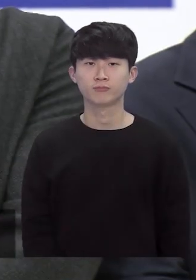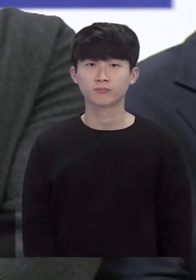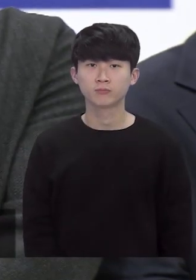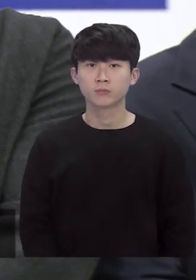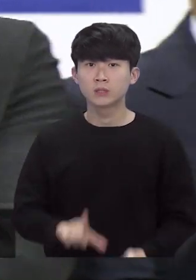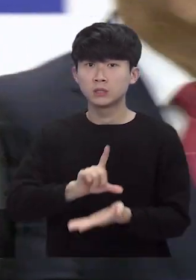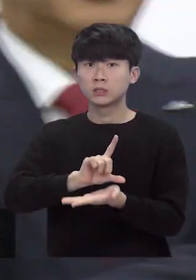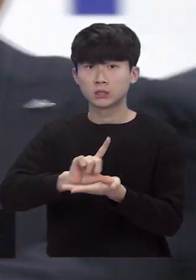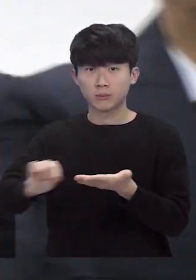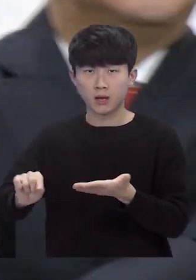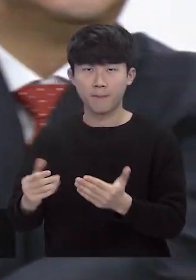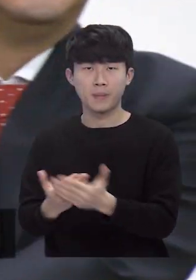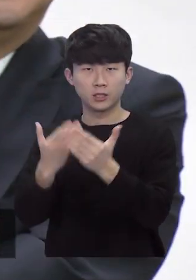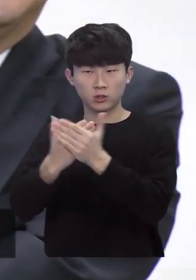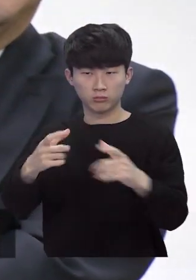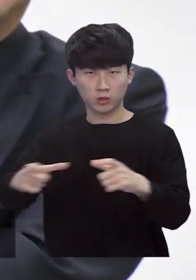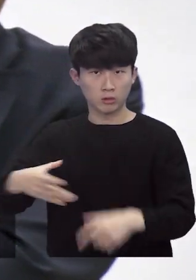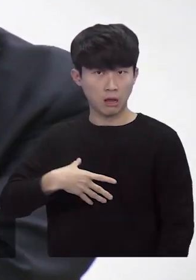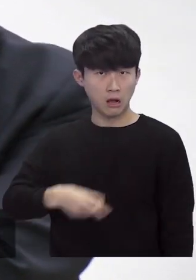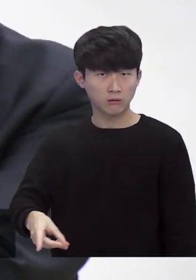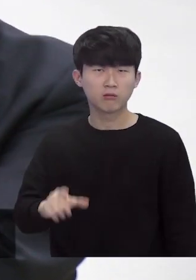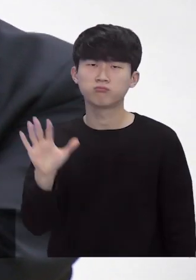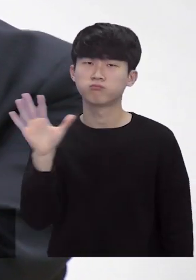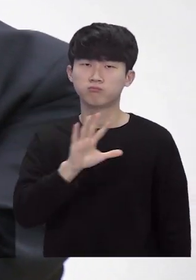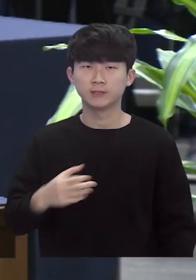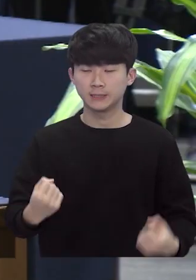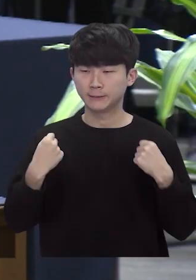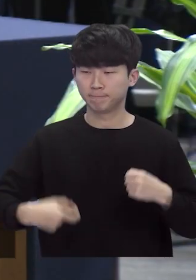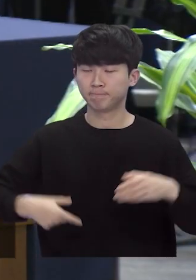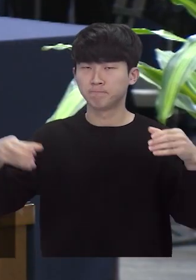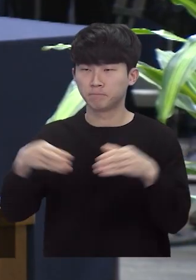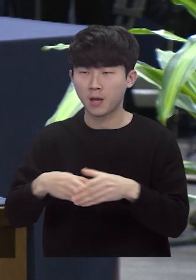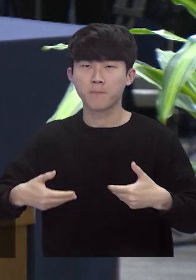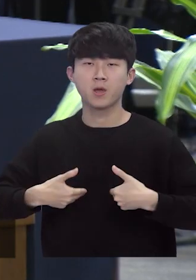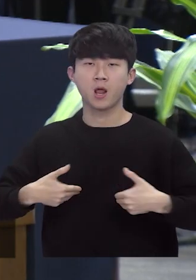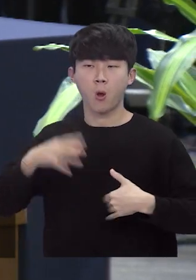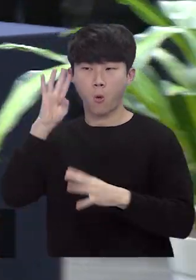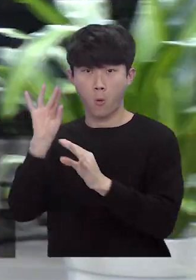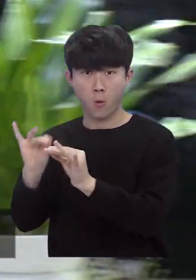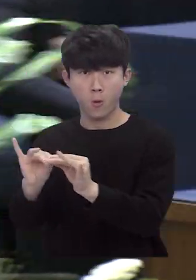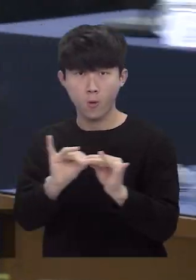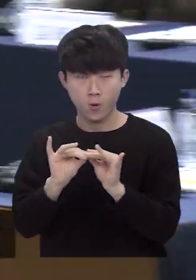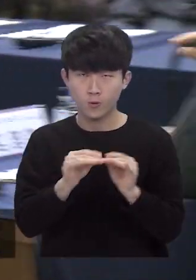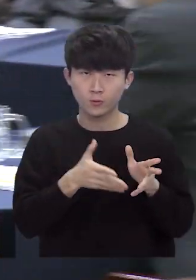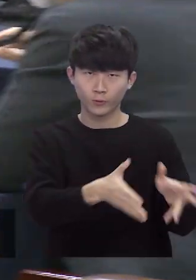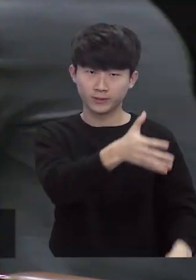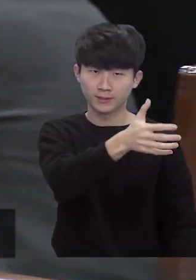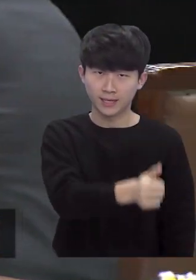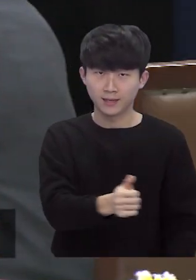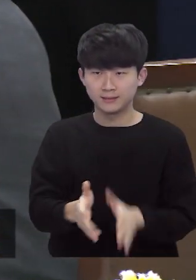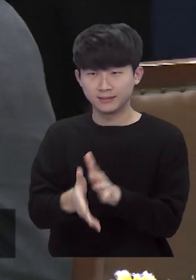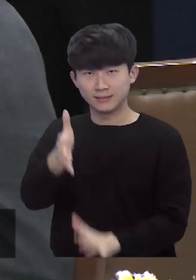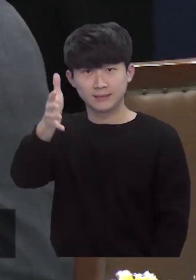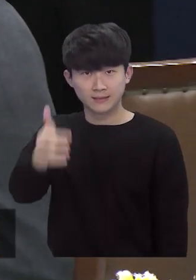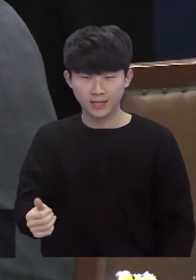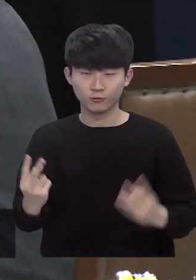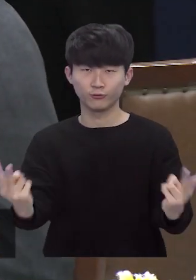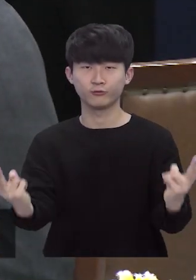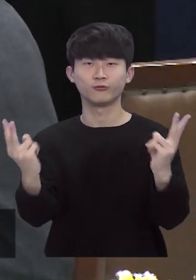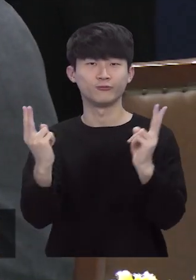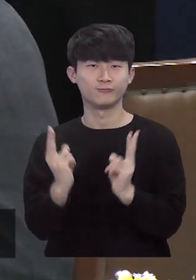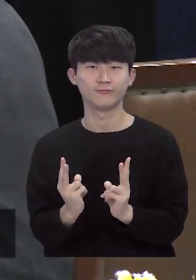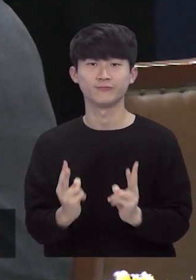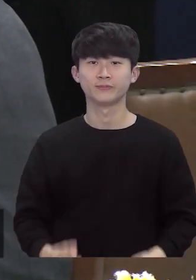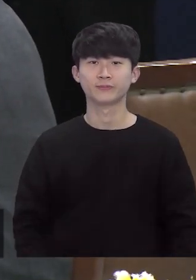진정한 지방시대 실현을 위해서는 충청권 시도의 초광역적 협력이 필요하다고 판단해 충청권 4개 시도지사들이